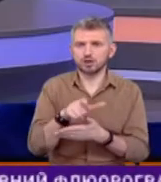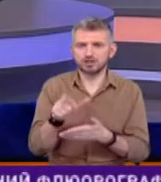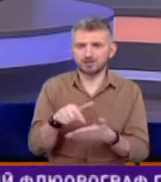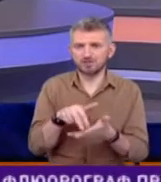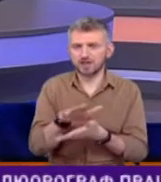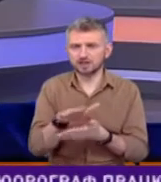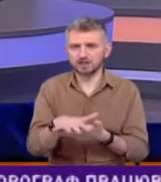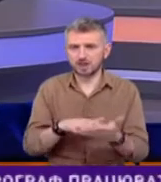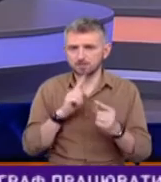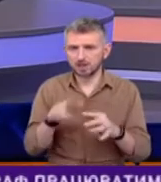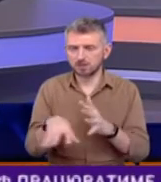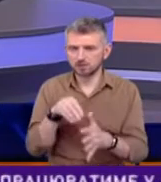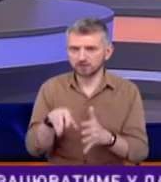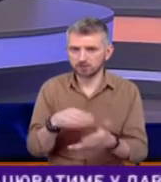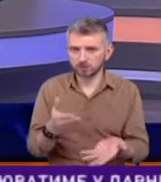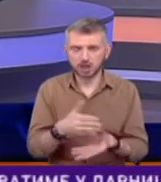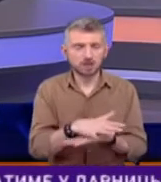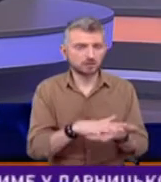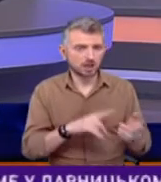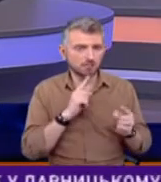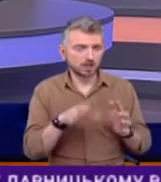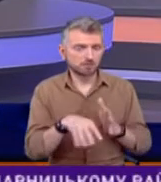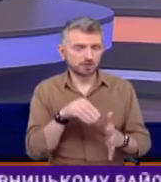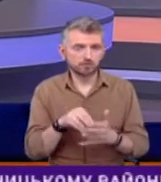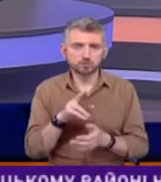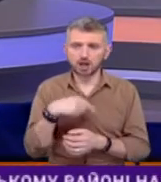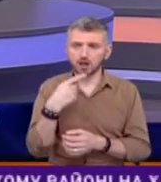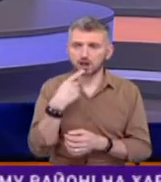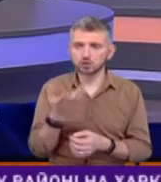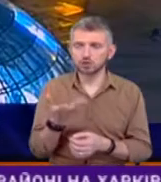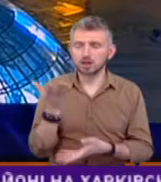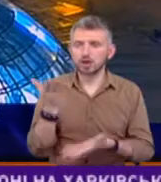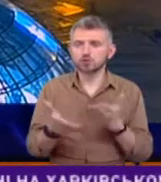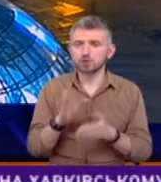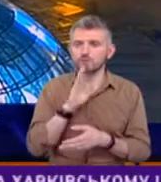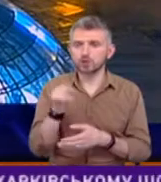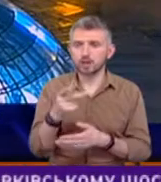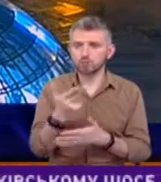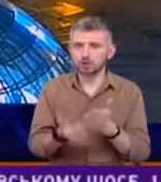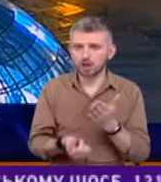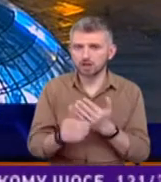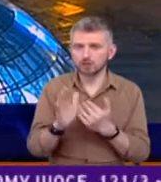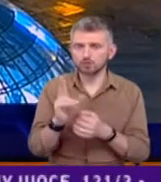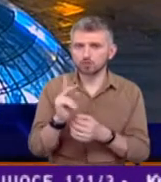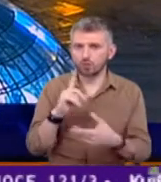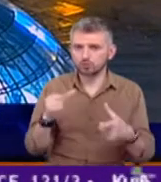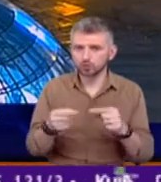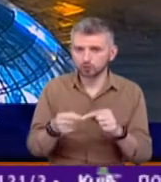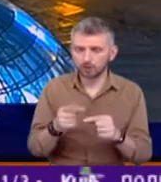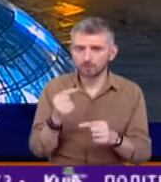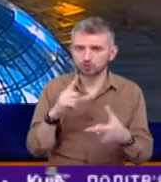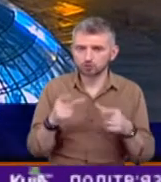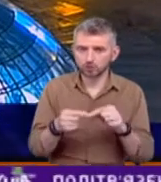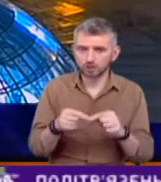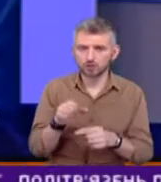далі ж парламентські вибори. Далі парламентські вибори. Як кажуть, якщо вона програє в другому турі, в першому